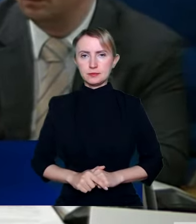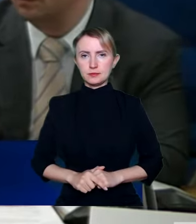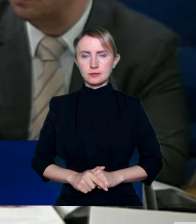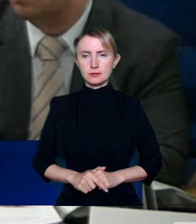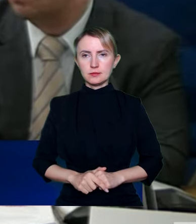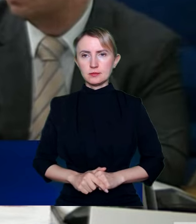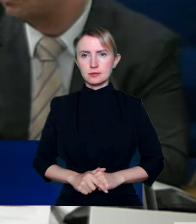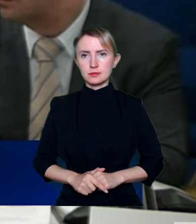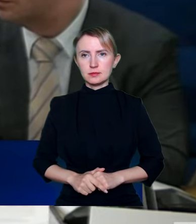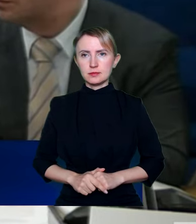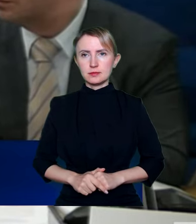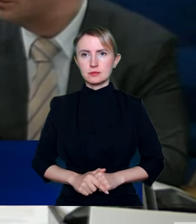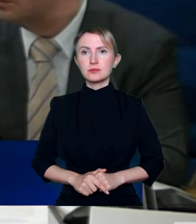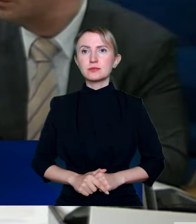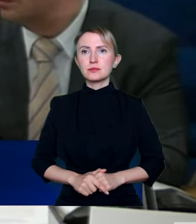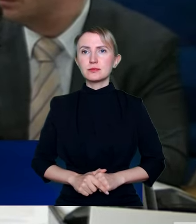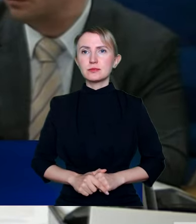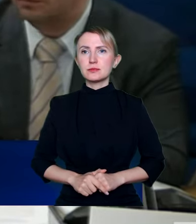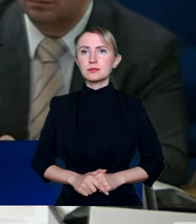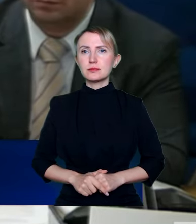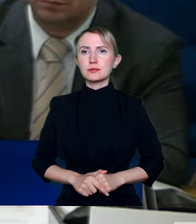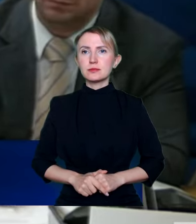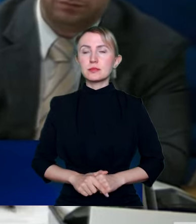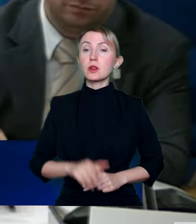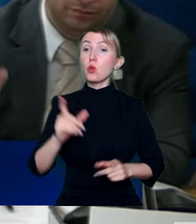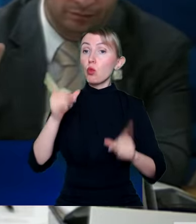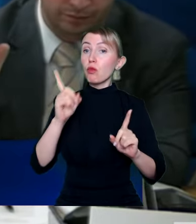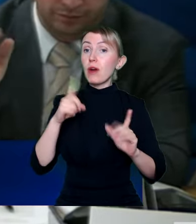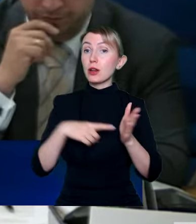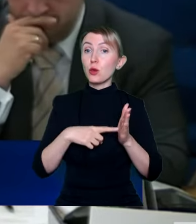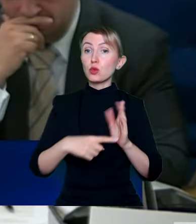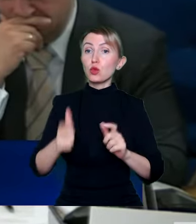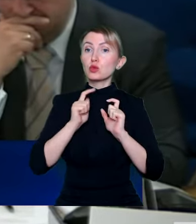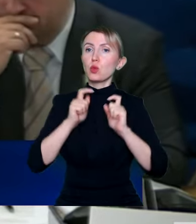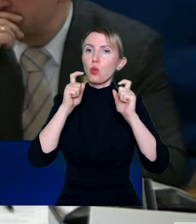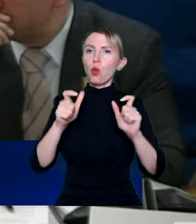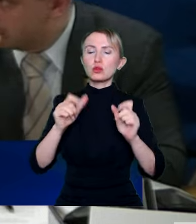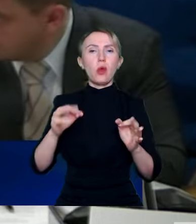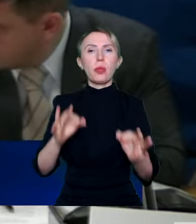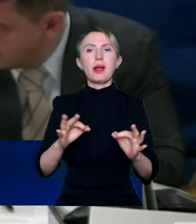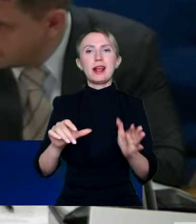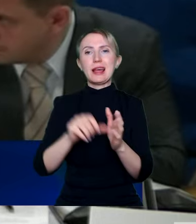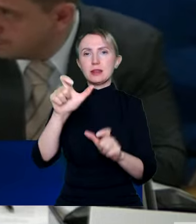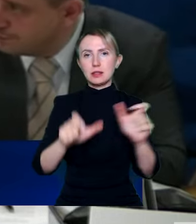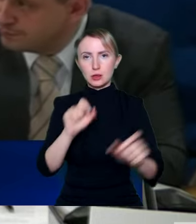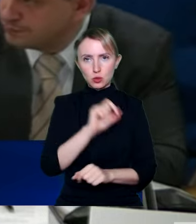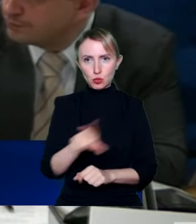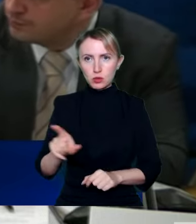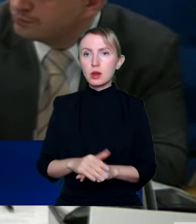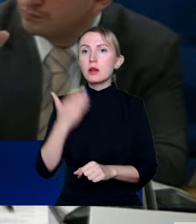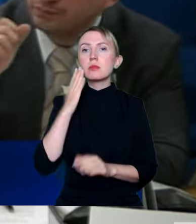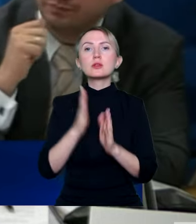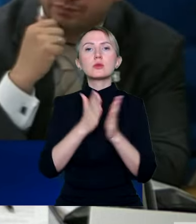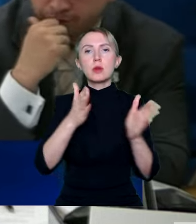szanowni państwo, w takim razie, czy są uwagi do zgłoszonych obecnie kandydatur? Bardzo proszę,